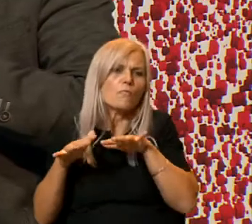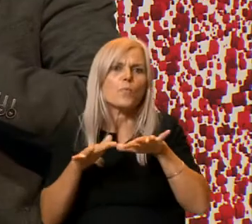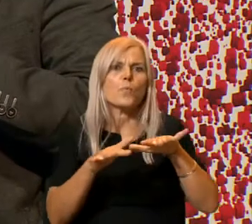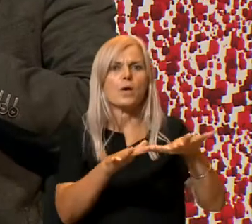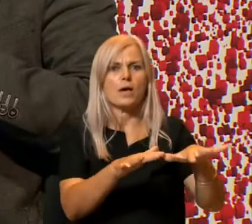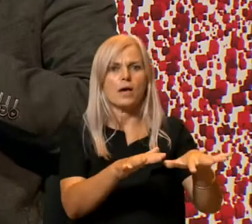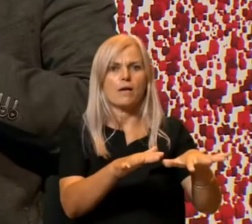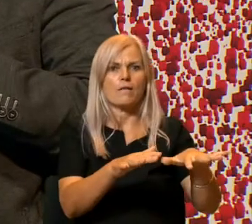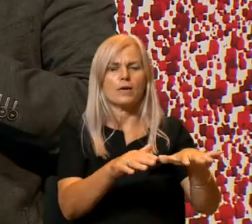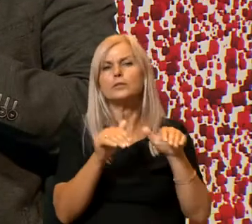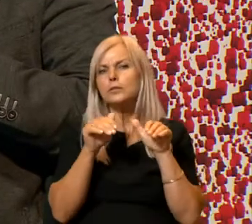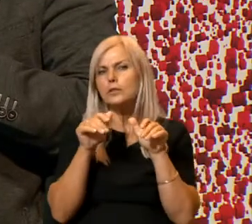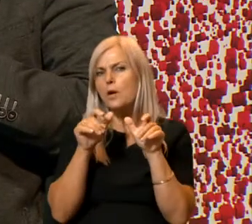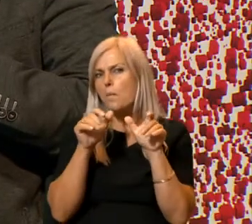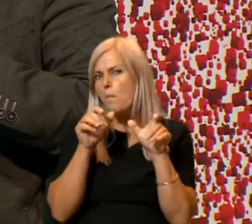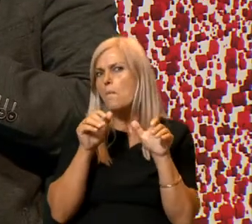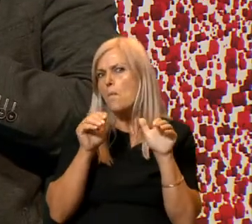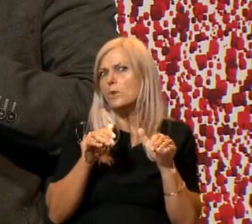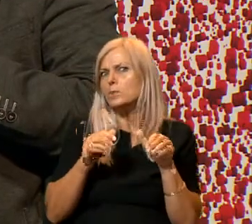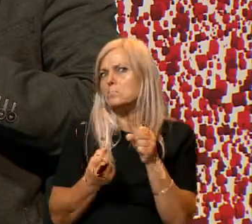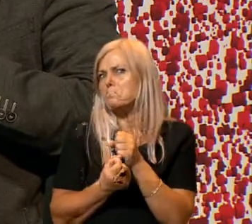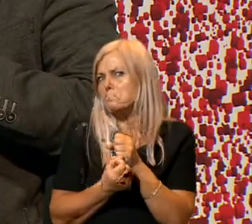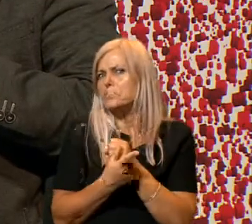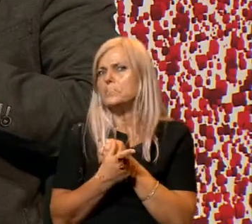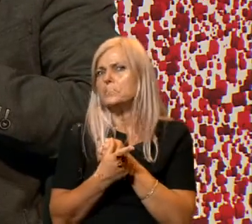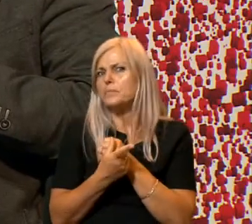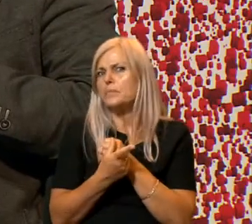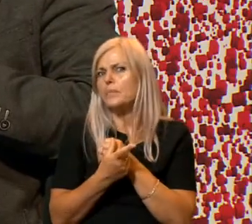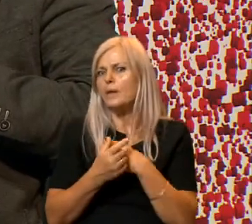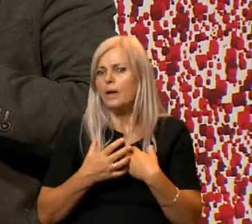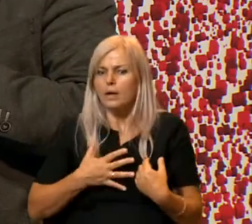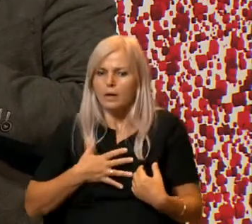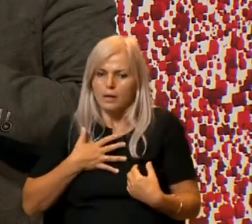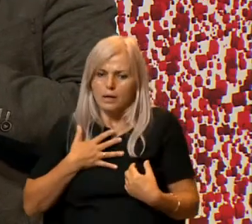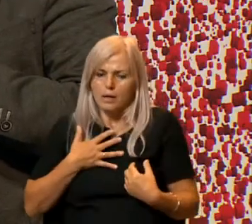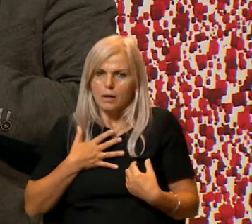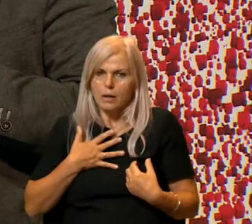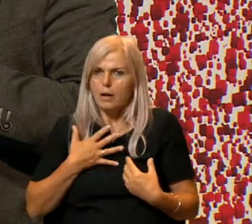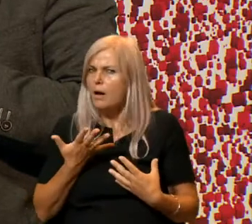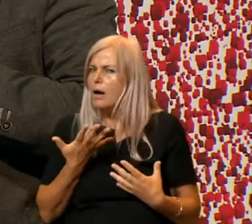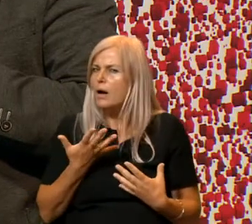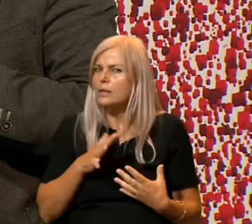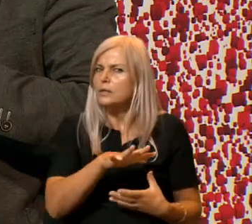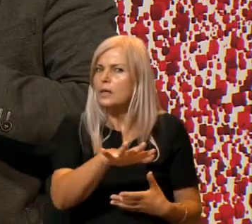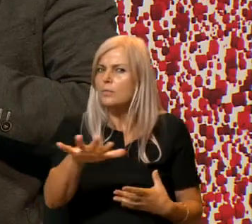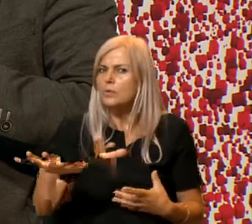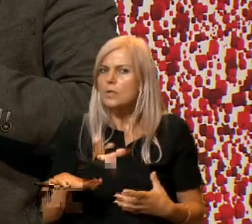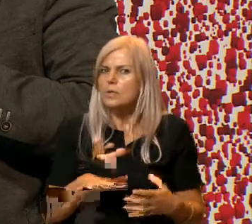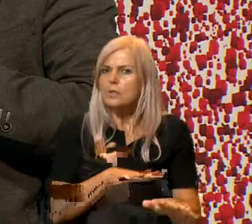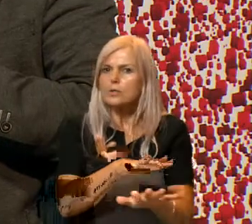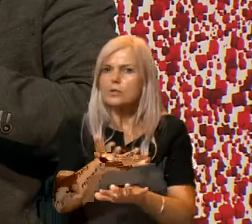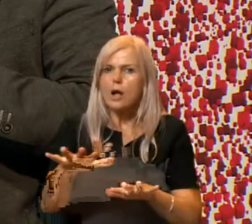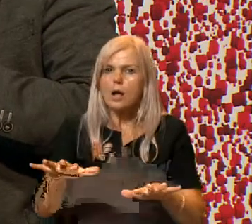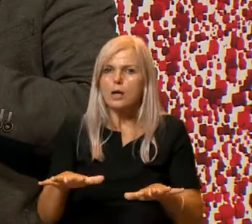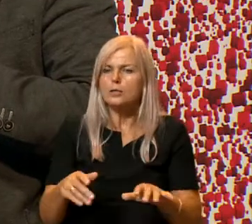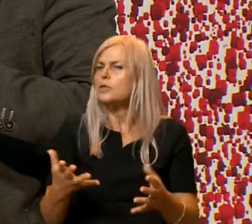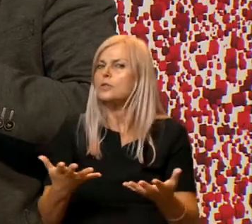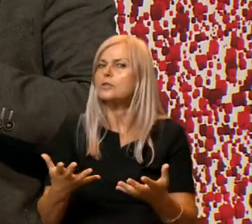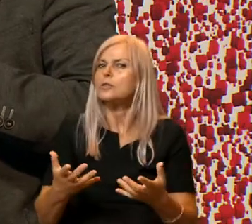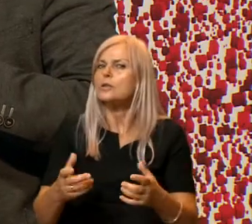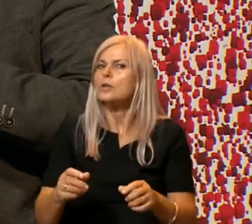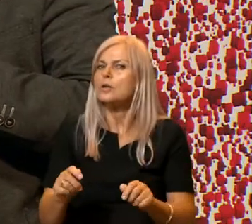uczucie odpowiedzieć skutecznie. A więc gdzie istnieją te przestrzenie, w których możemy takie uczucie